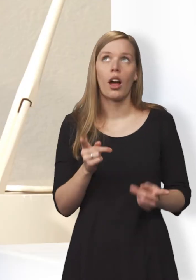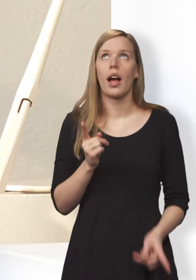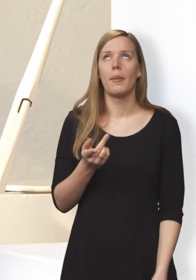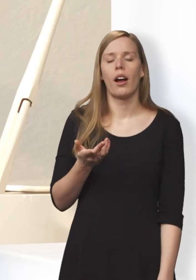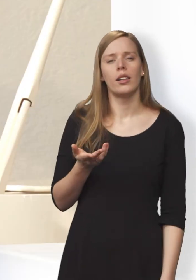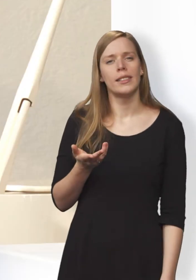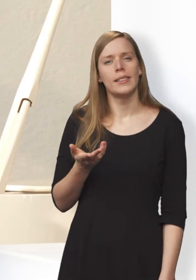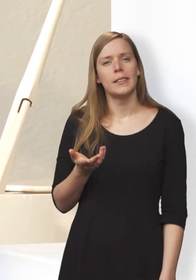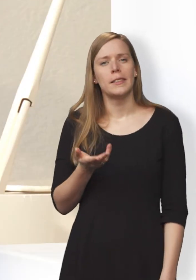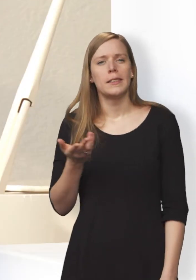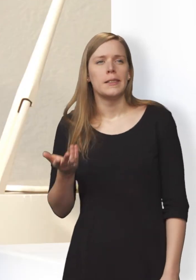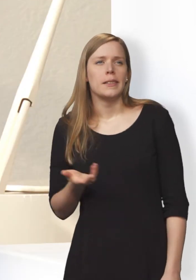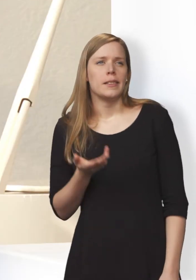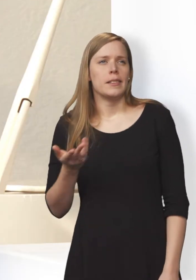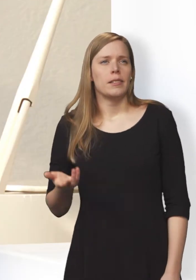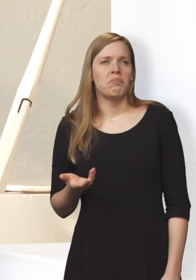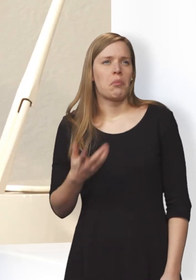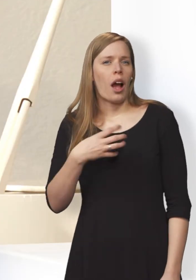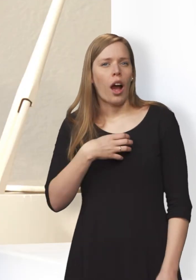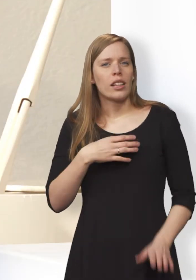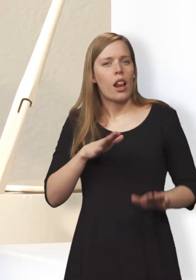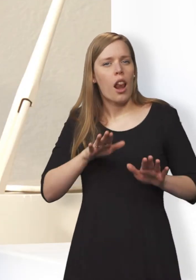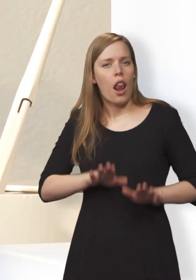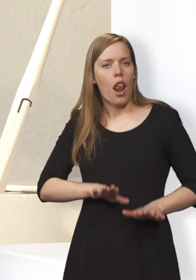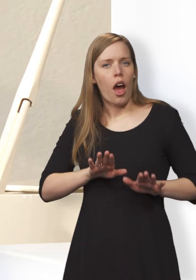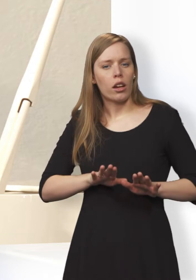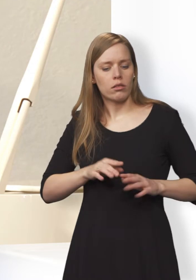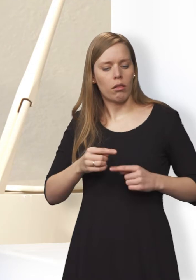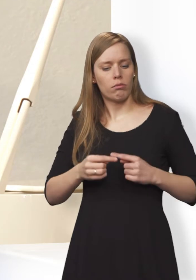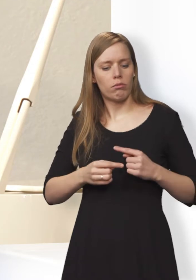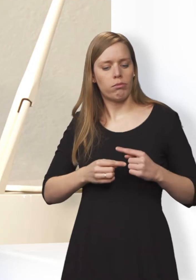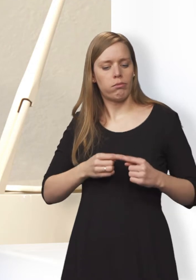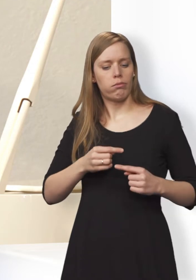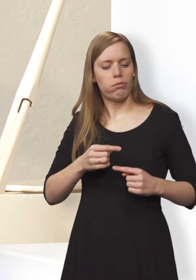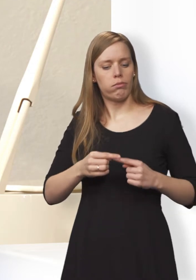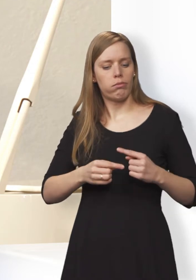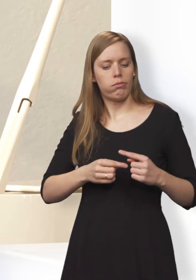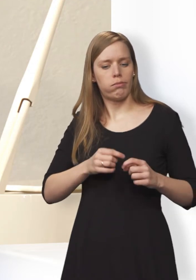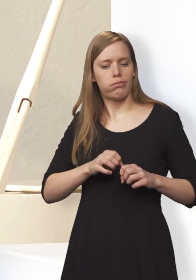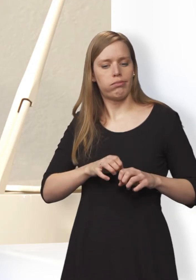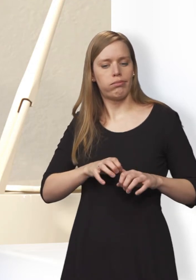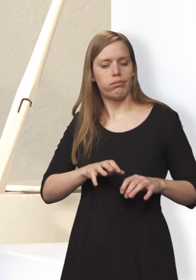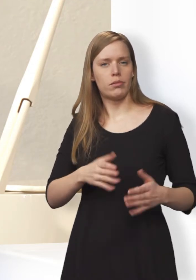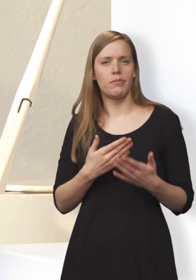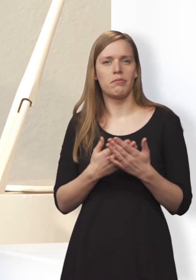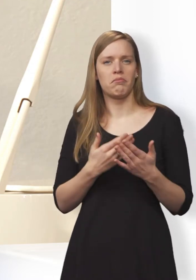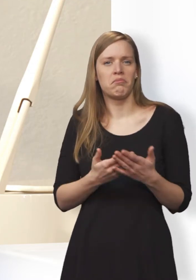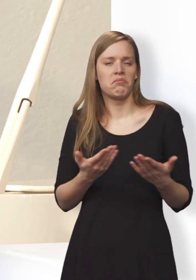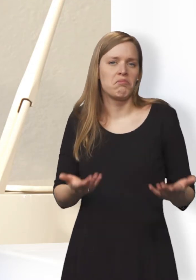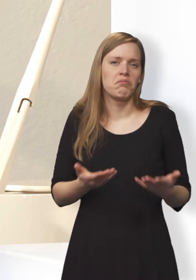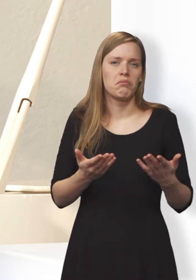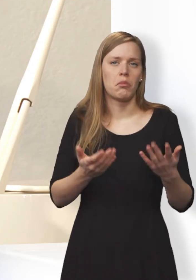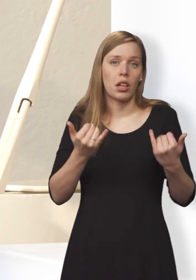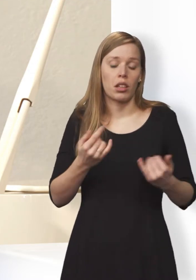das ist so schleichend bei ihr gekommen und irgendwo ja es gehört jetzt zu